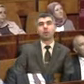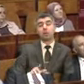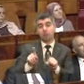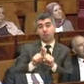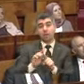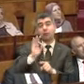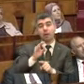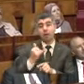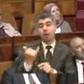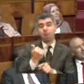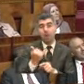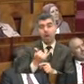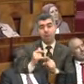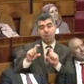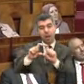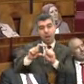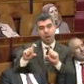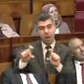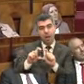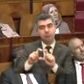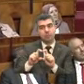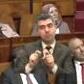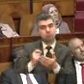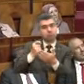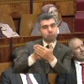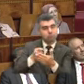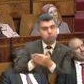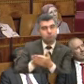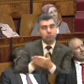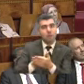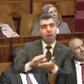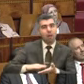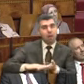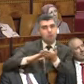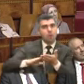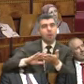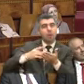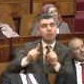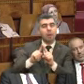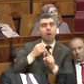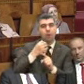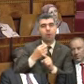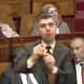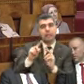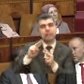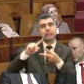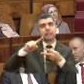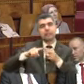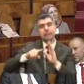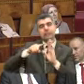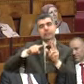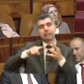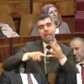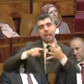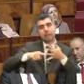معهم، لا في البطاقة ولا في التحفيزات ولا في التكريمات، أنهم تيبقوا فنانة من درجة ثانية. مؤخرا